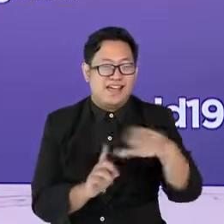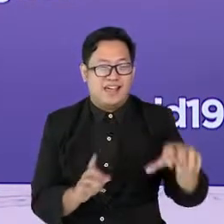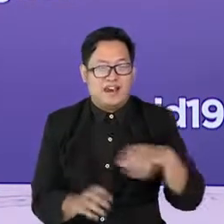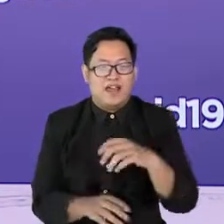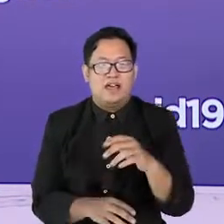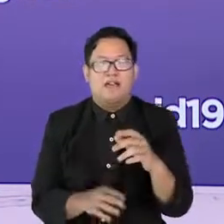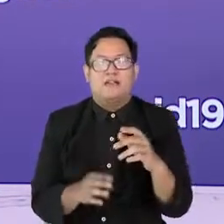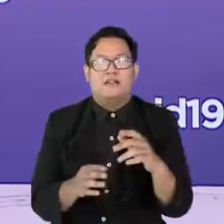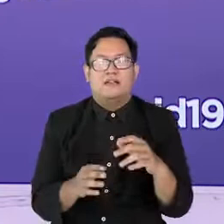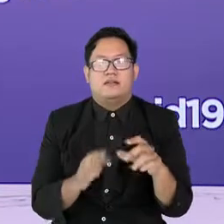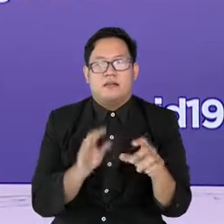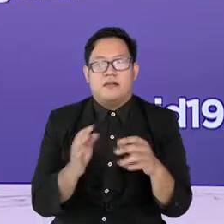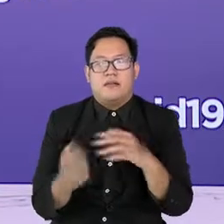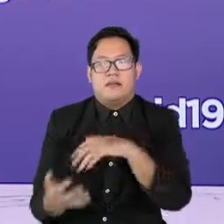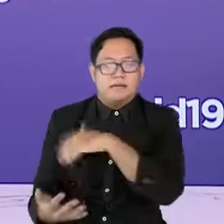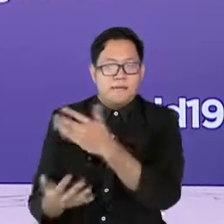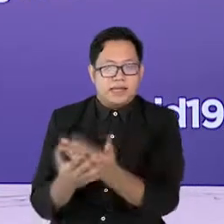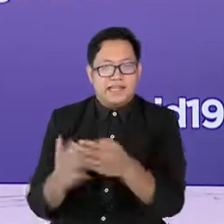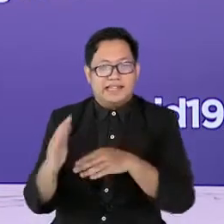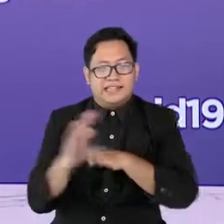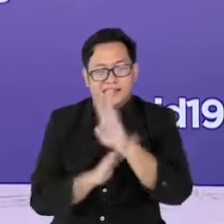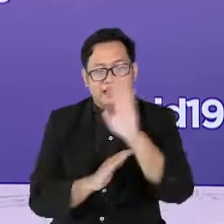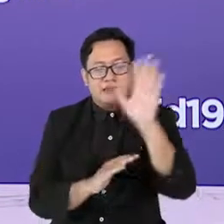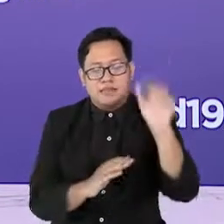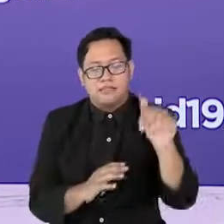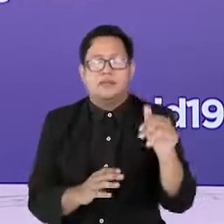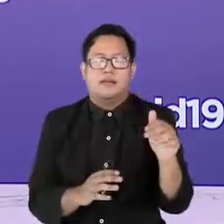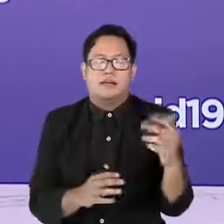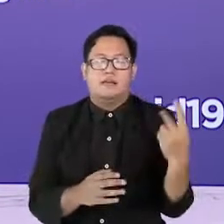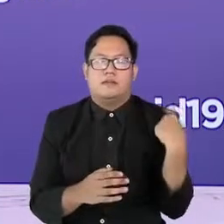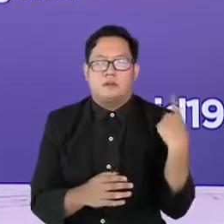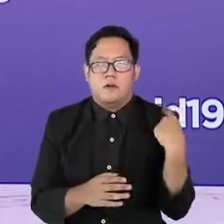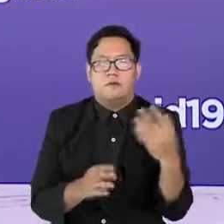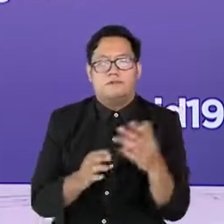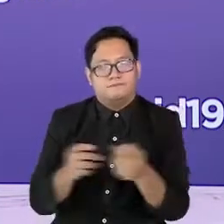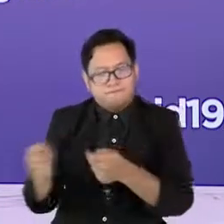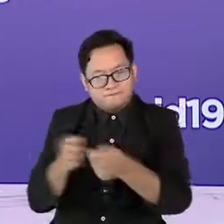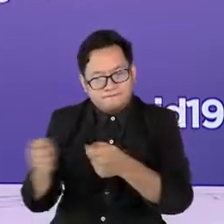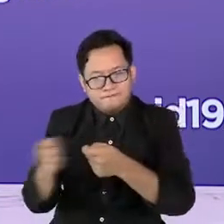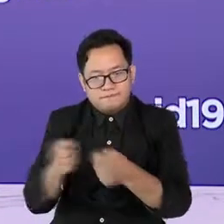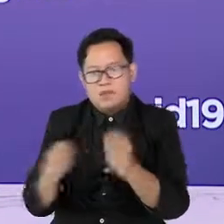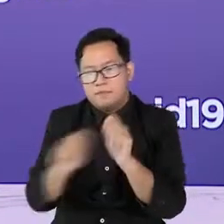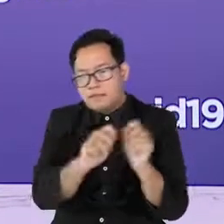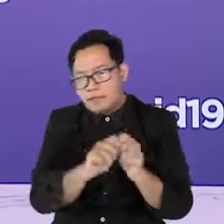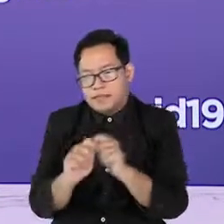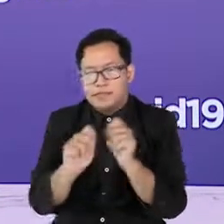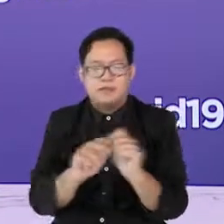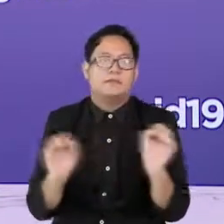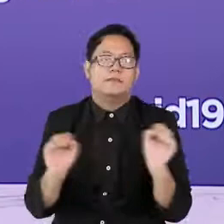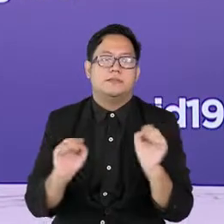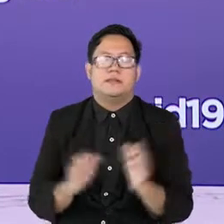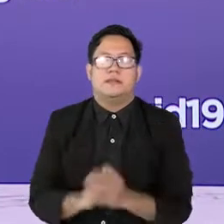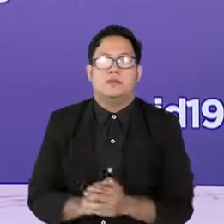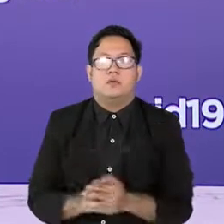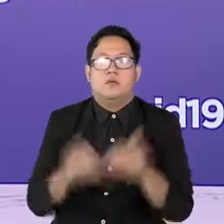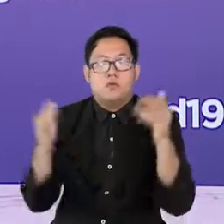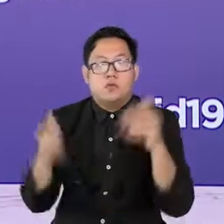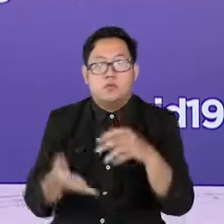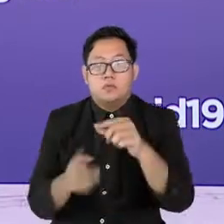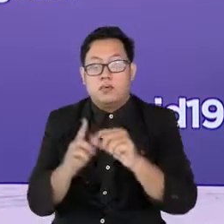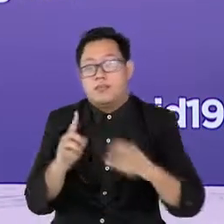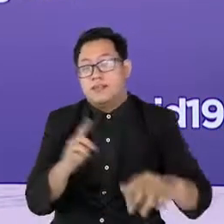kematian yang tinggi untuk dapat segera melakukan tindakan perbaikan khususnya kepada provinsi Jawa Tengah